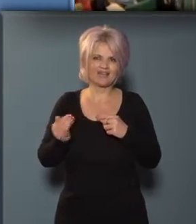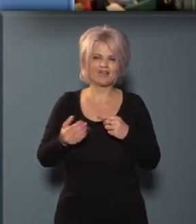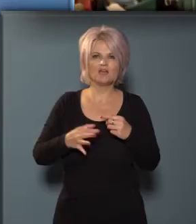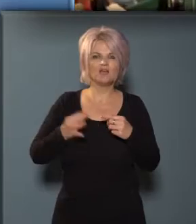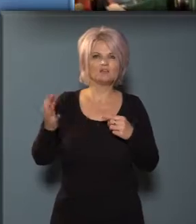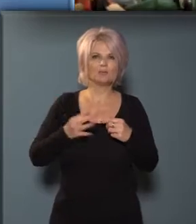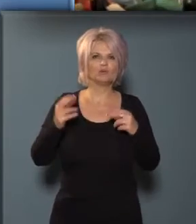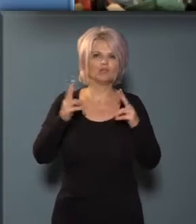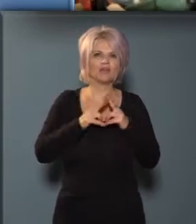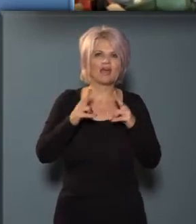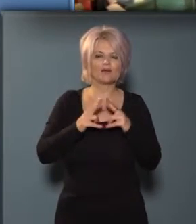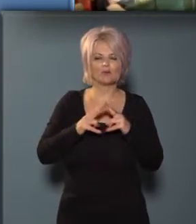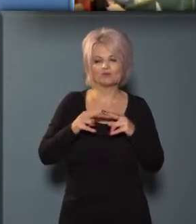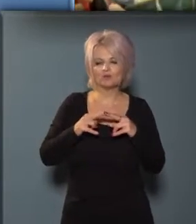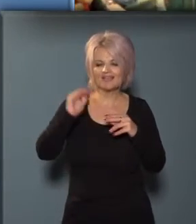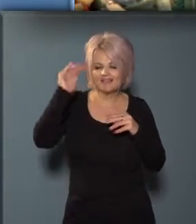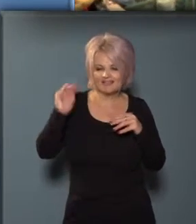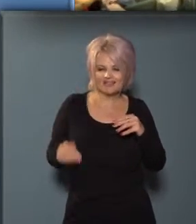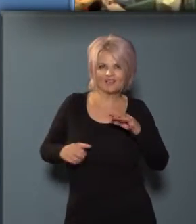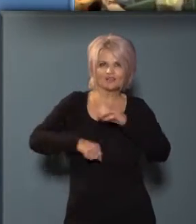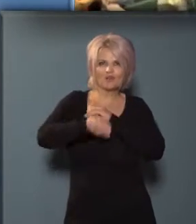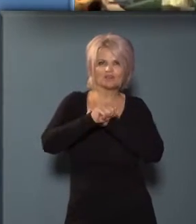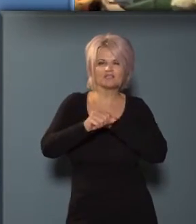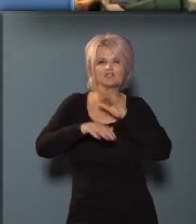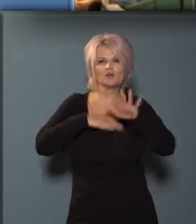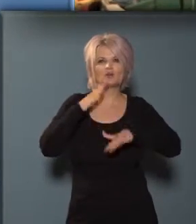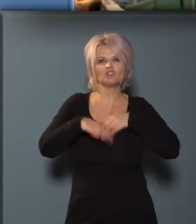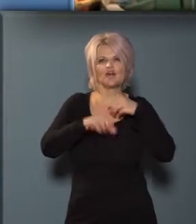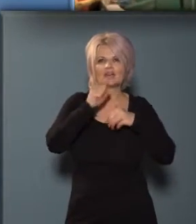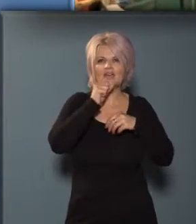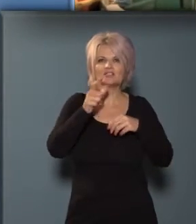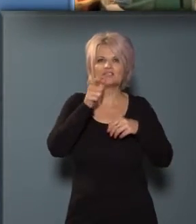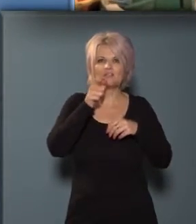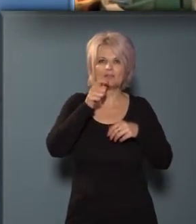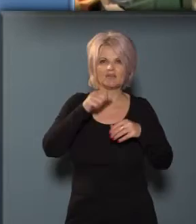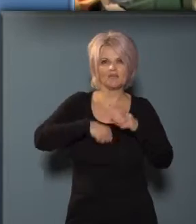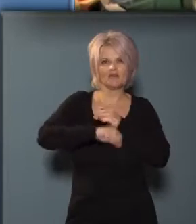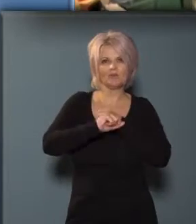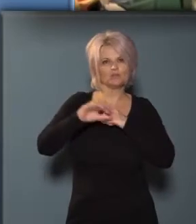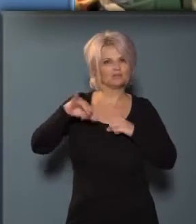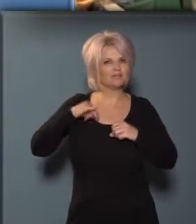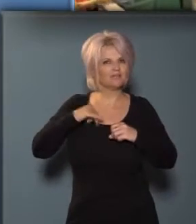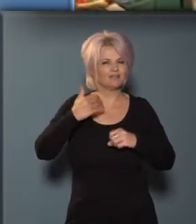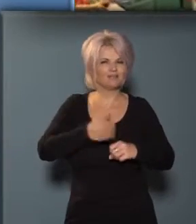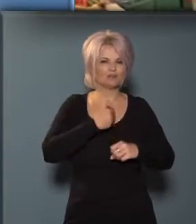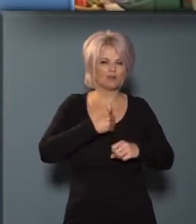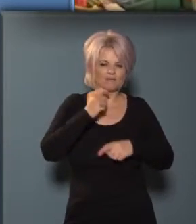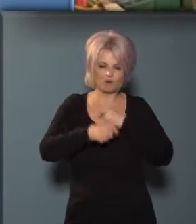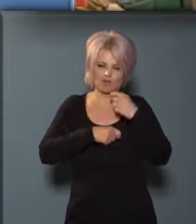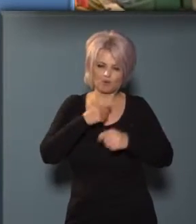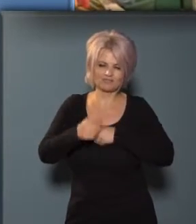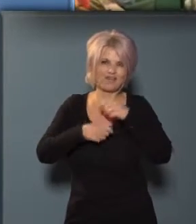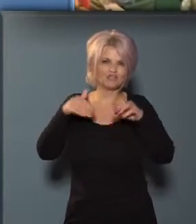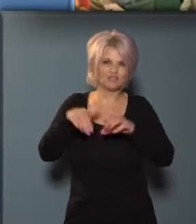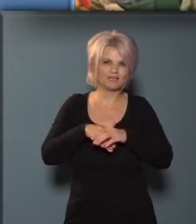naponta találkozok itt kis focistákkal, akik a Soroksár SC-be fociznak délelőttönként, ugye az iskolai foglalkozásokon itt vannak. Nagyon